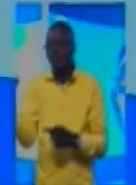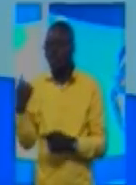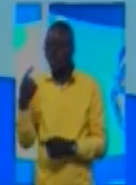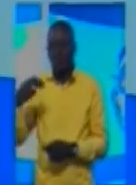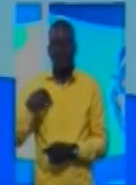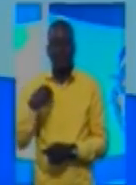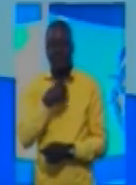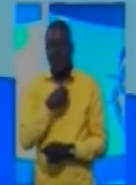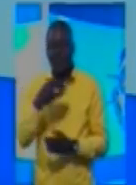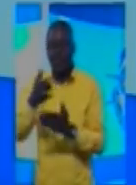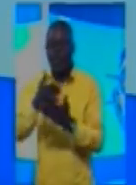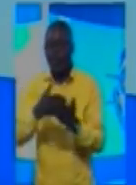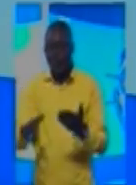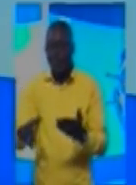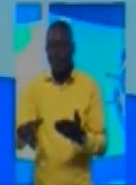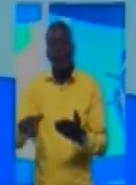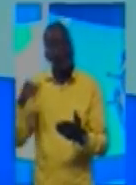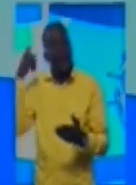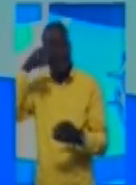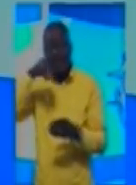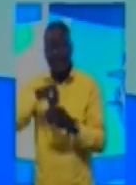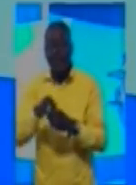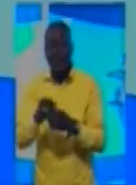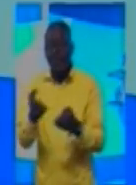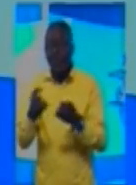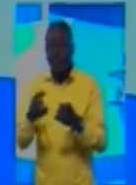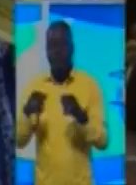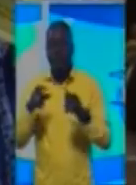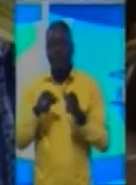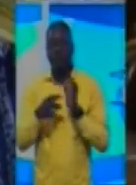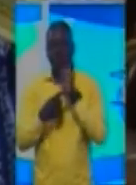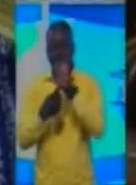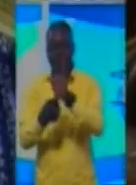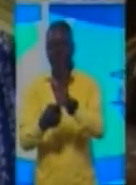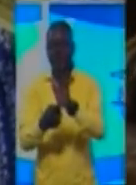et entend le prouver. Adama Koulibaly.